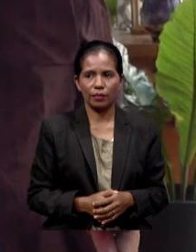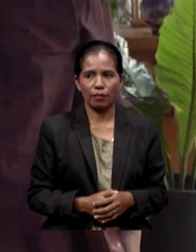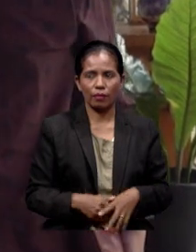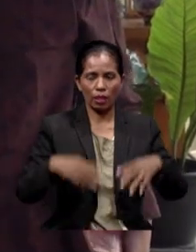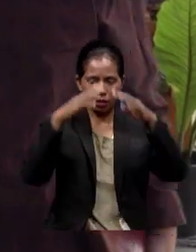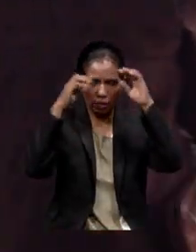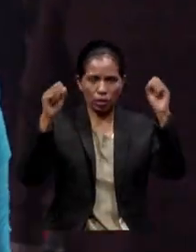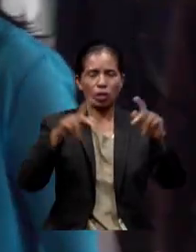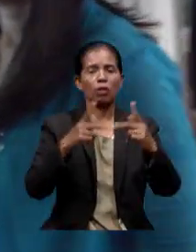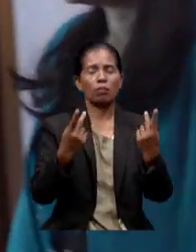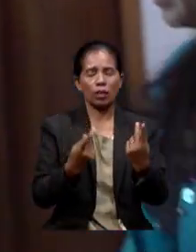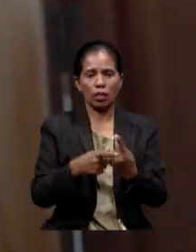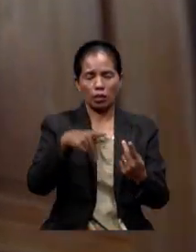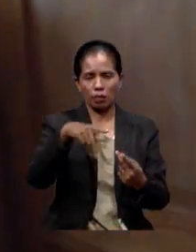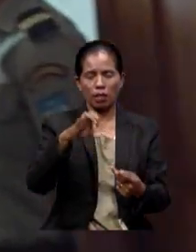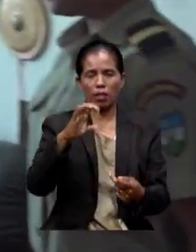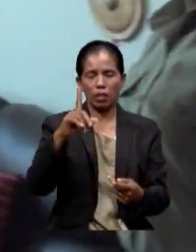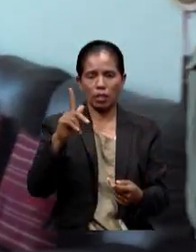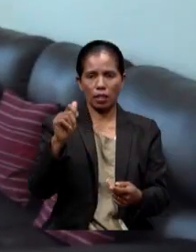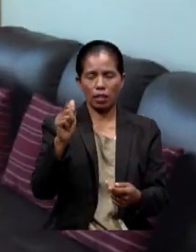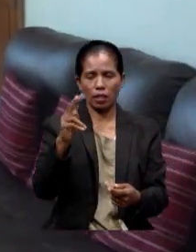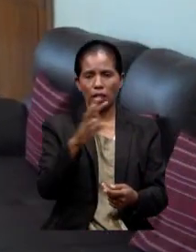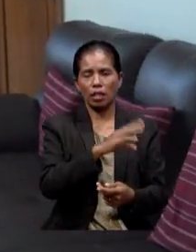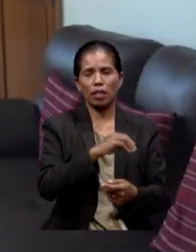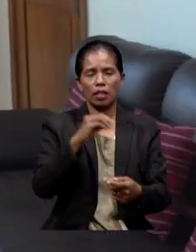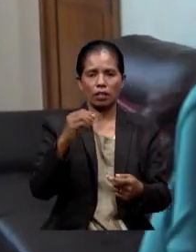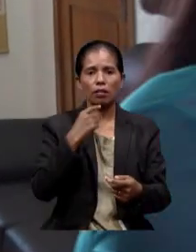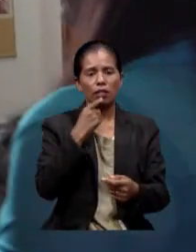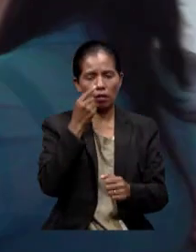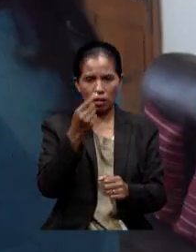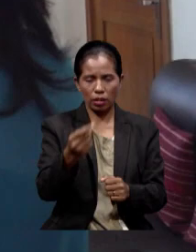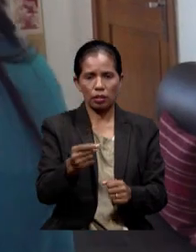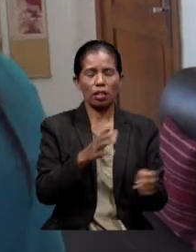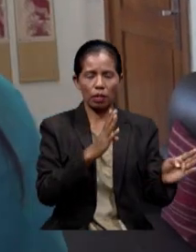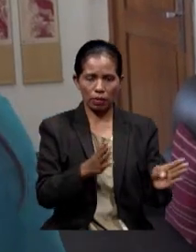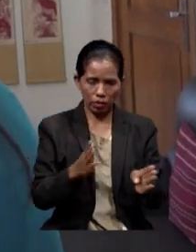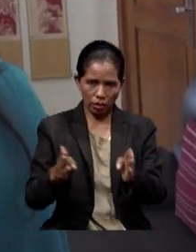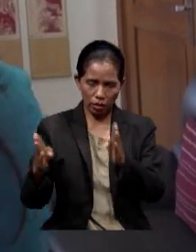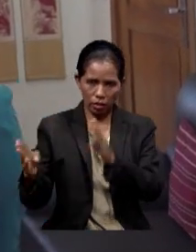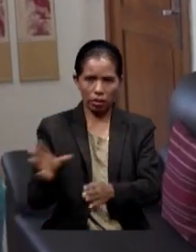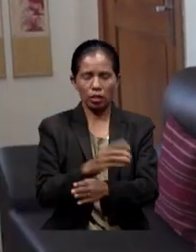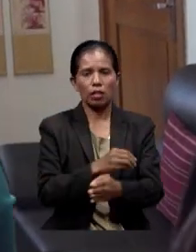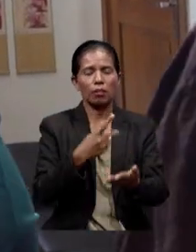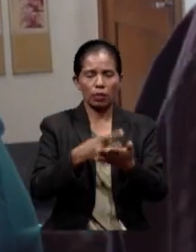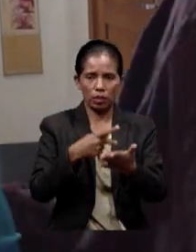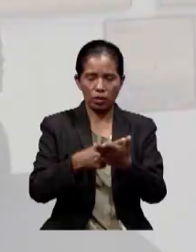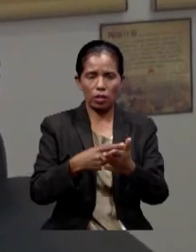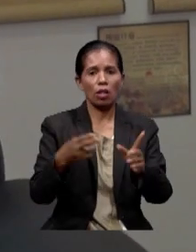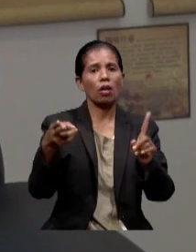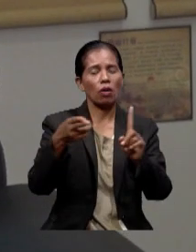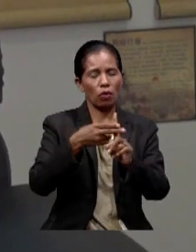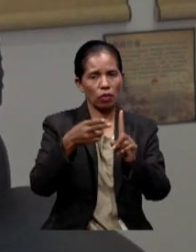Presidente Companhia Pelican Paradise Group, Dr. Dr. Edward Orge, hateten, prosesu tenderização ba projeto Hotel Fitun Lima